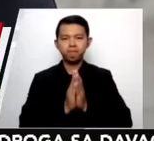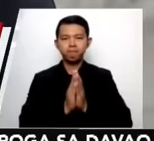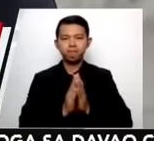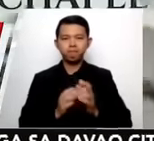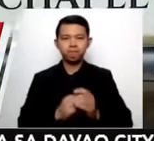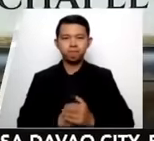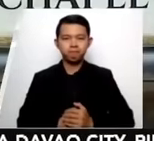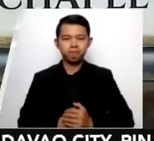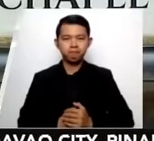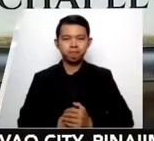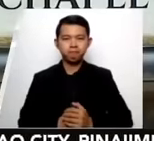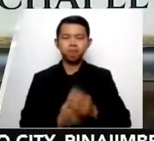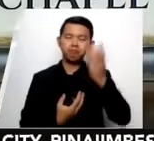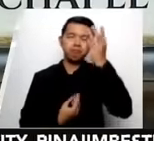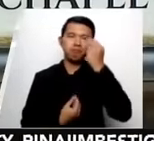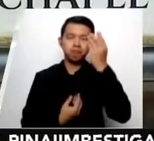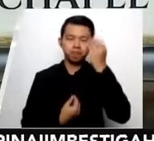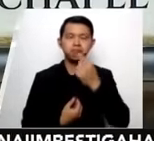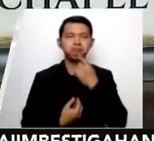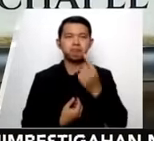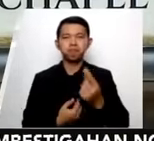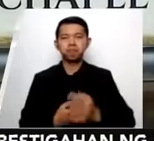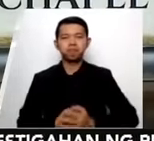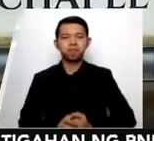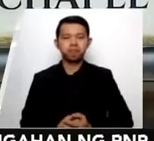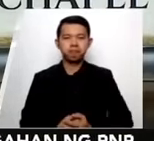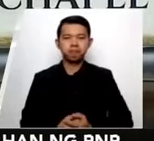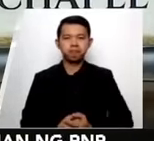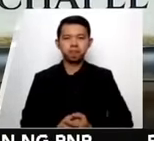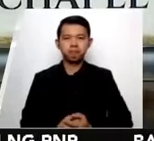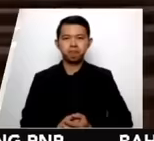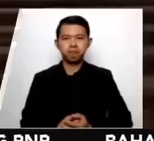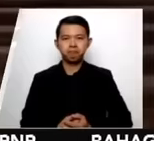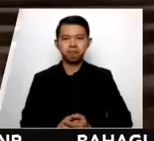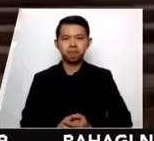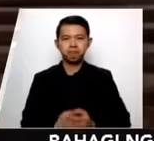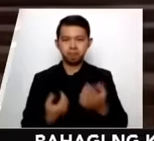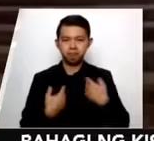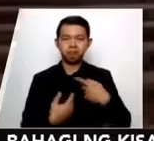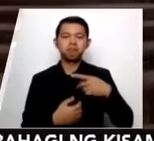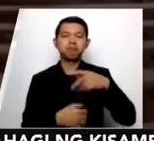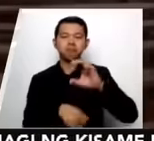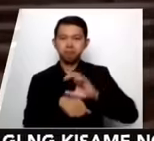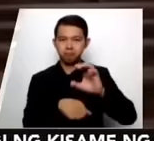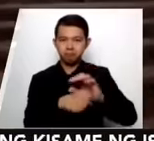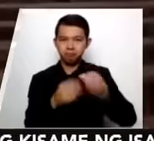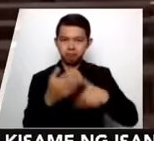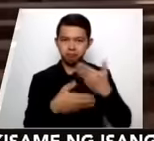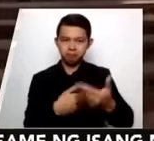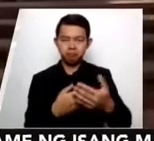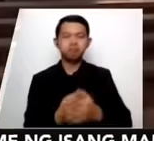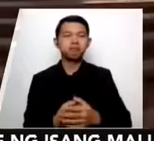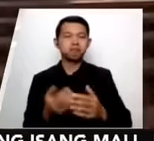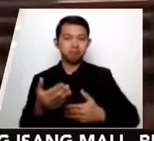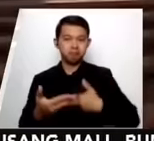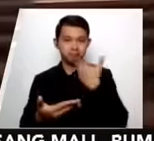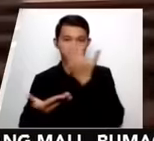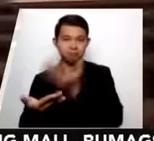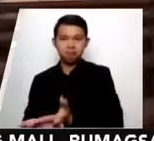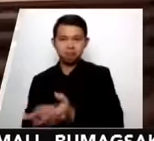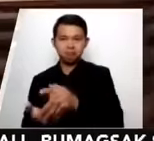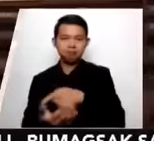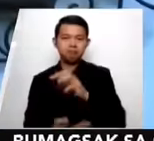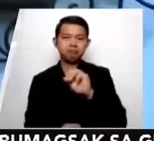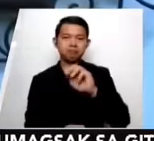mag-re-reflect ka. Nariyan din ang Father Wilman Chapel sa Potensyana Street. Sunod na puntahan ang Santa Rita Chapel sa loob ng Mapua